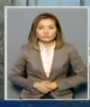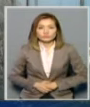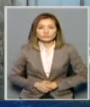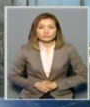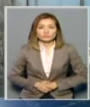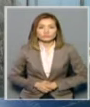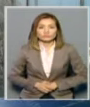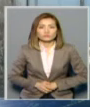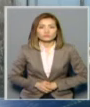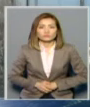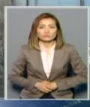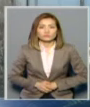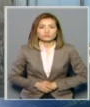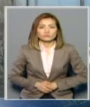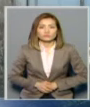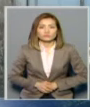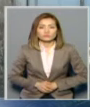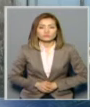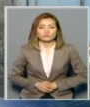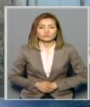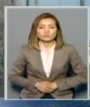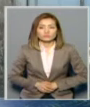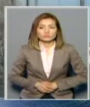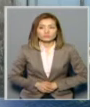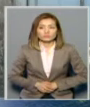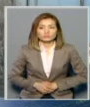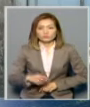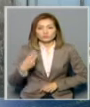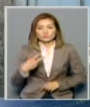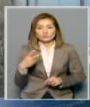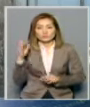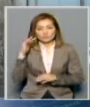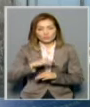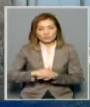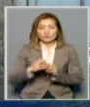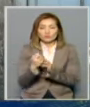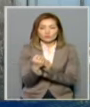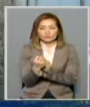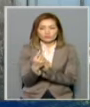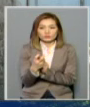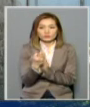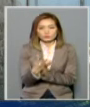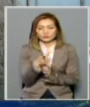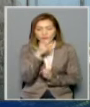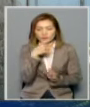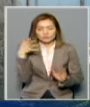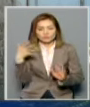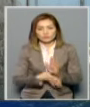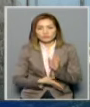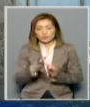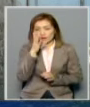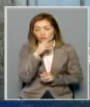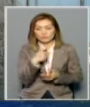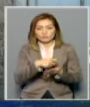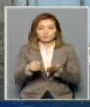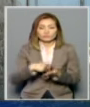Иә, енді сөткеде жаңа 24 сағат болса, соның бір 12-14 сағатын сол өзі жаңа қолынан